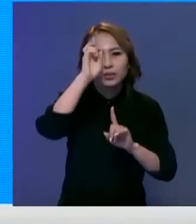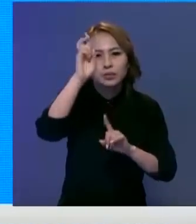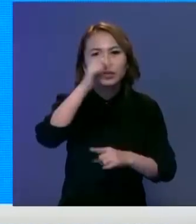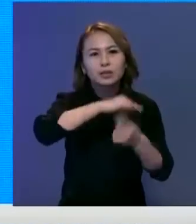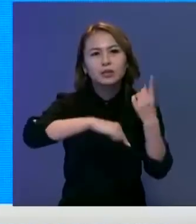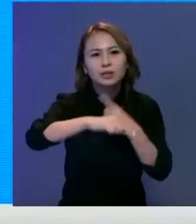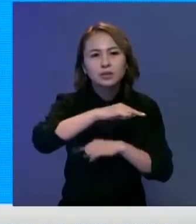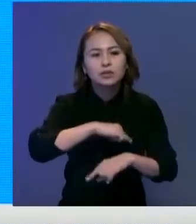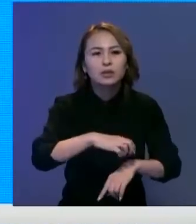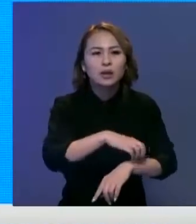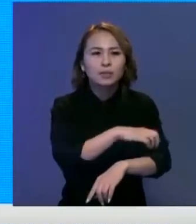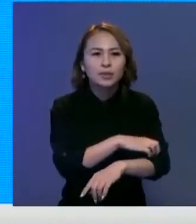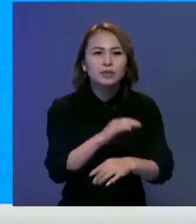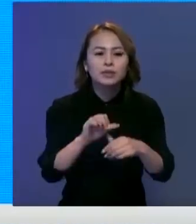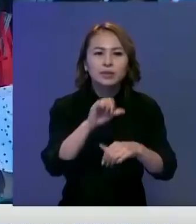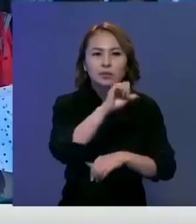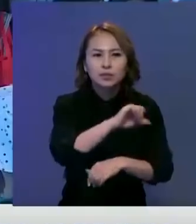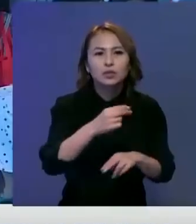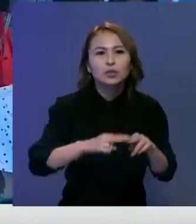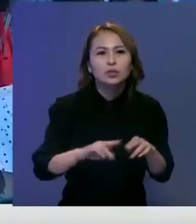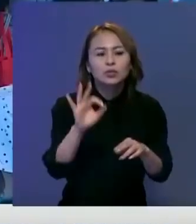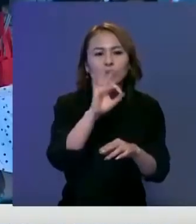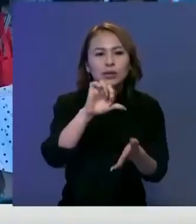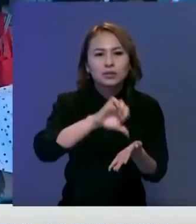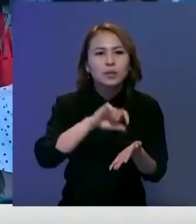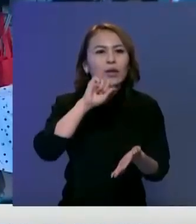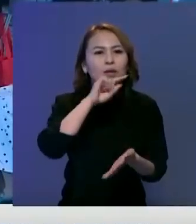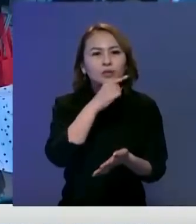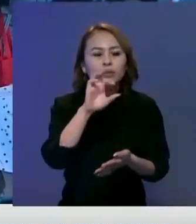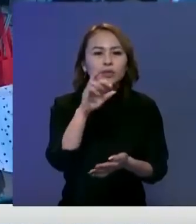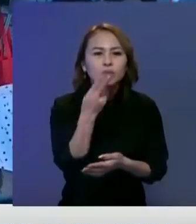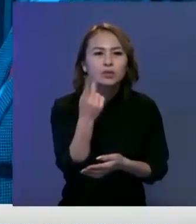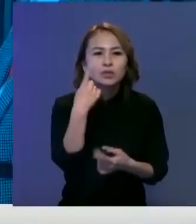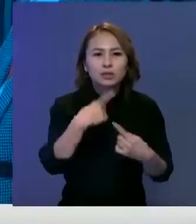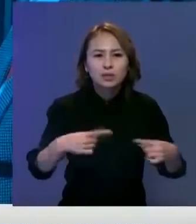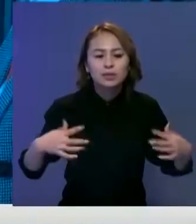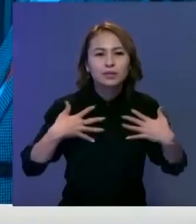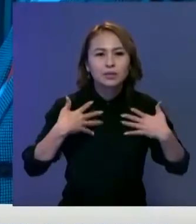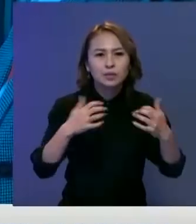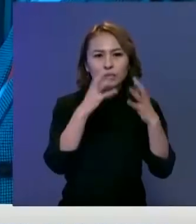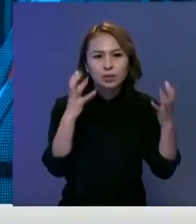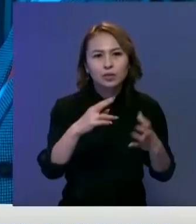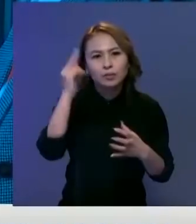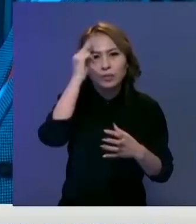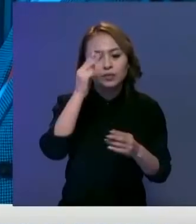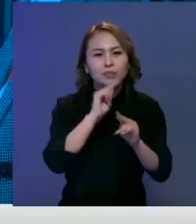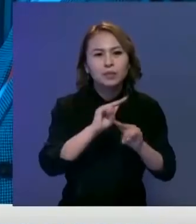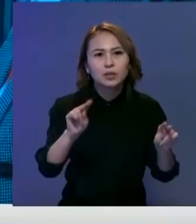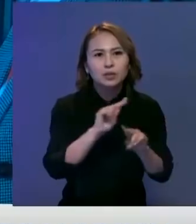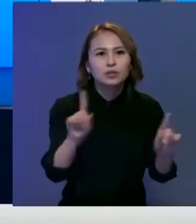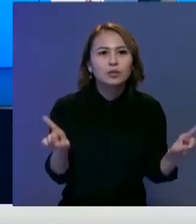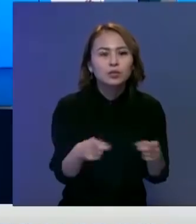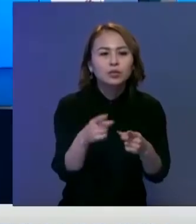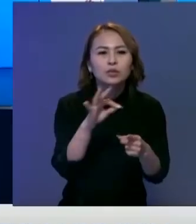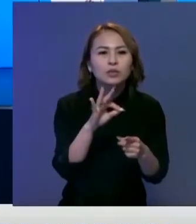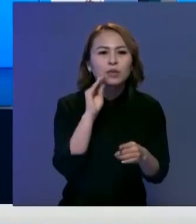Жиынға мемлекет, бизнес және, коммерциялығы емес үйім өкілдері ғатсып, экономика, әлюметтік сала, денсаулық сақтау, білім